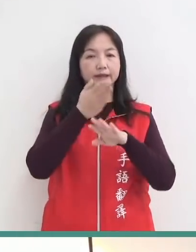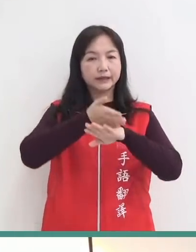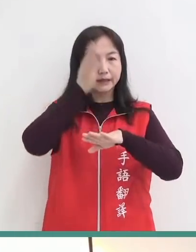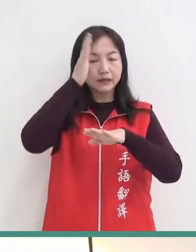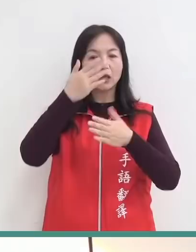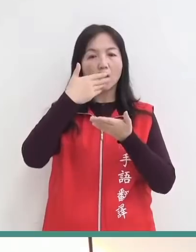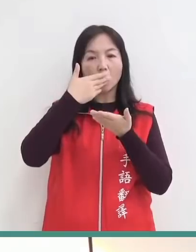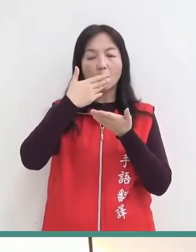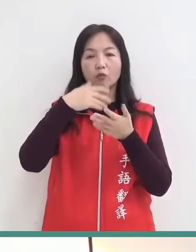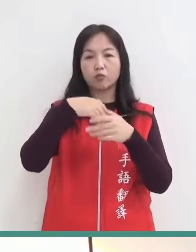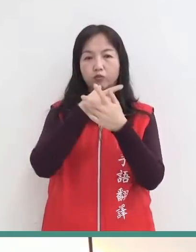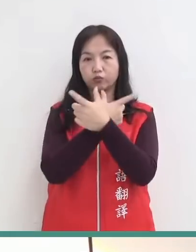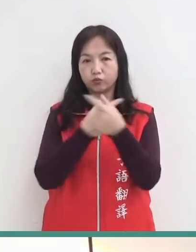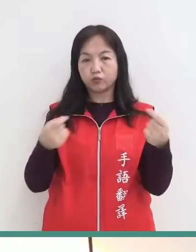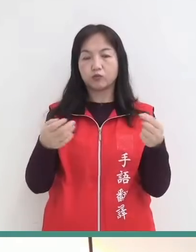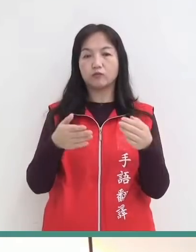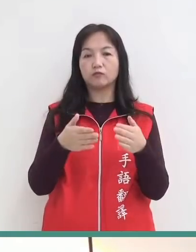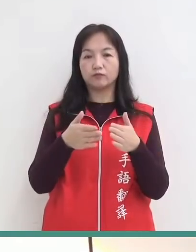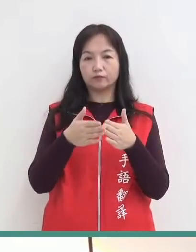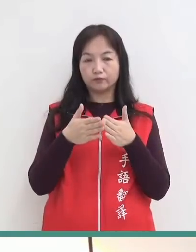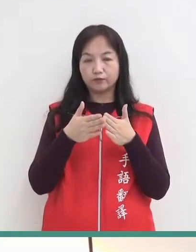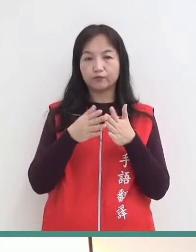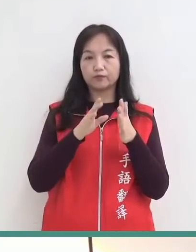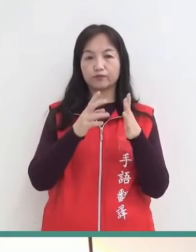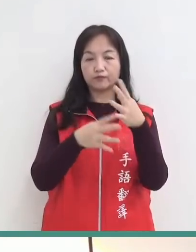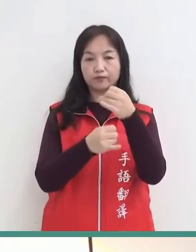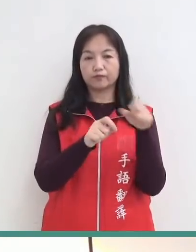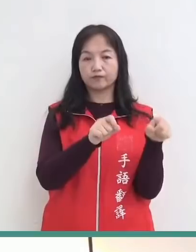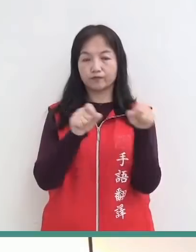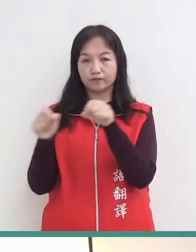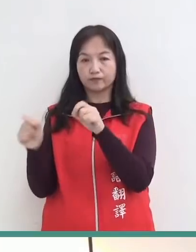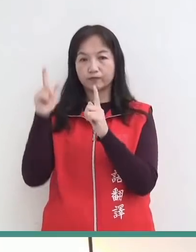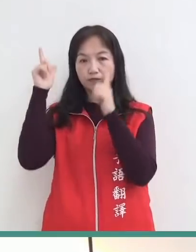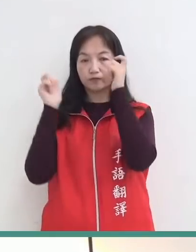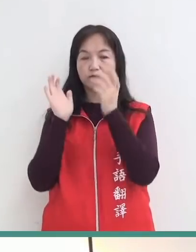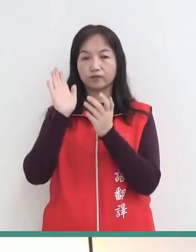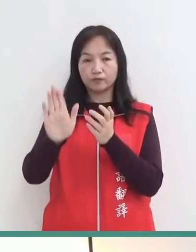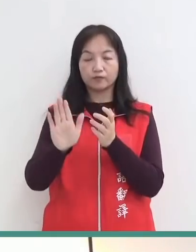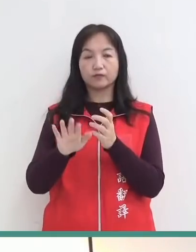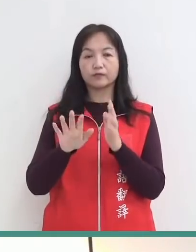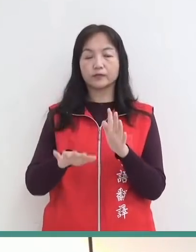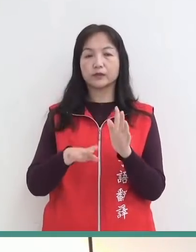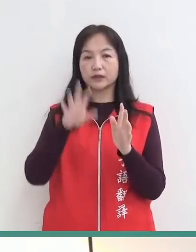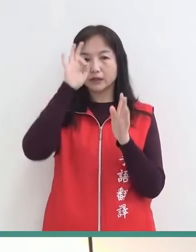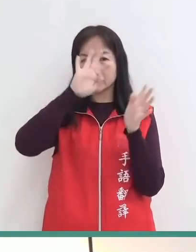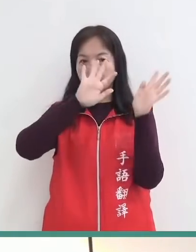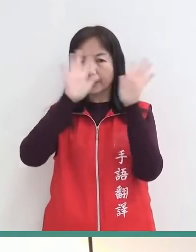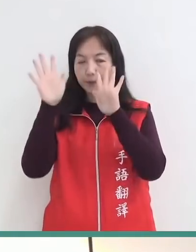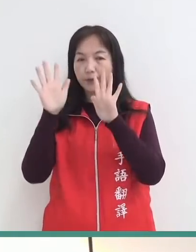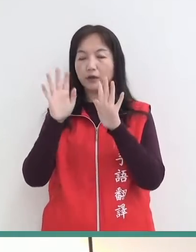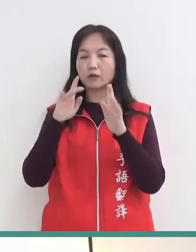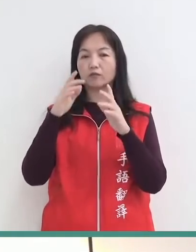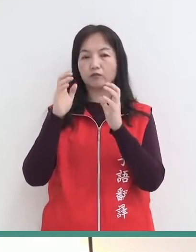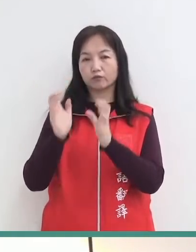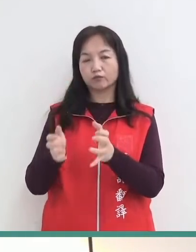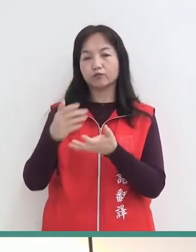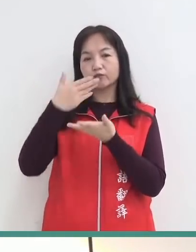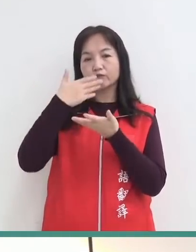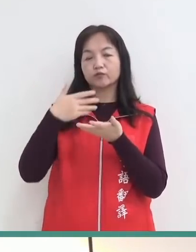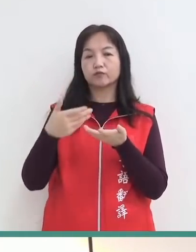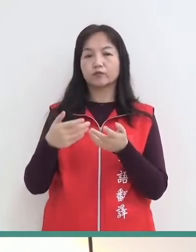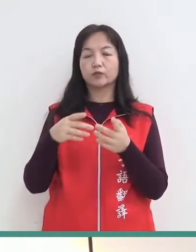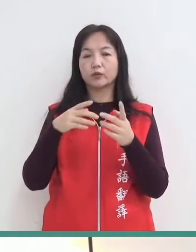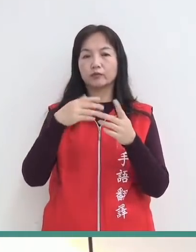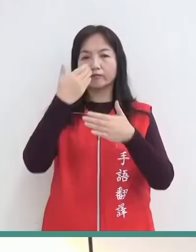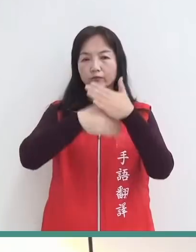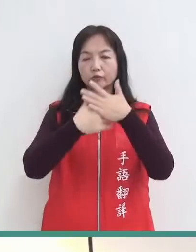会就一律移到春节后，那视疫情状况再来举办，好，减